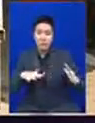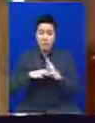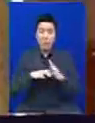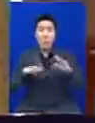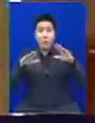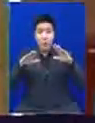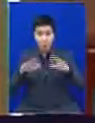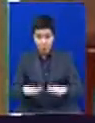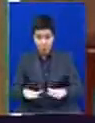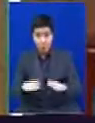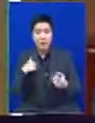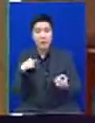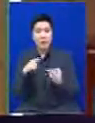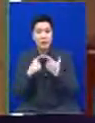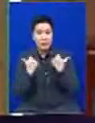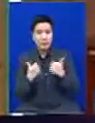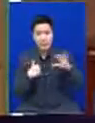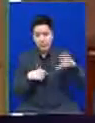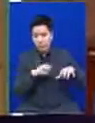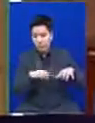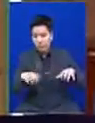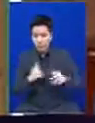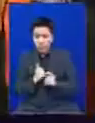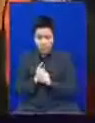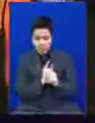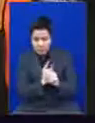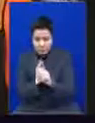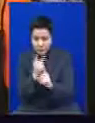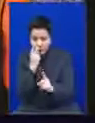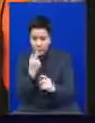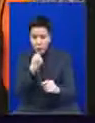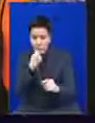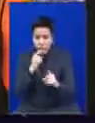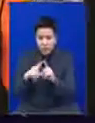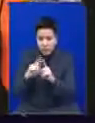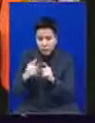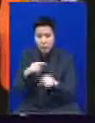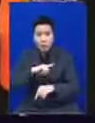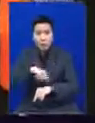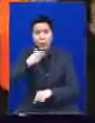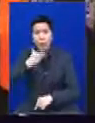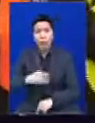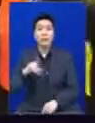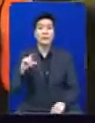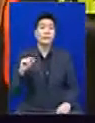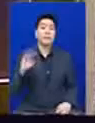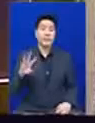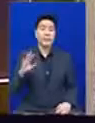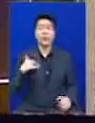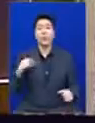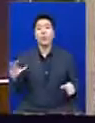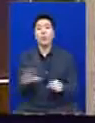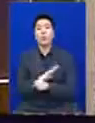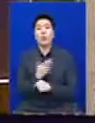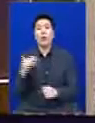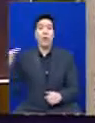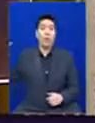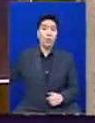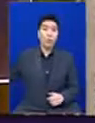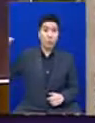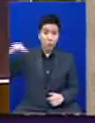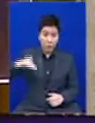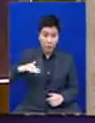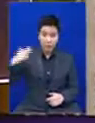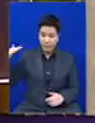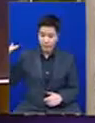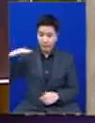ตุทางถนนซึ่งจะมีหน่วยเคลื่อนที่นะคะติดตามสถานการณ์จราจรตลอด24ชั่วโมงครอบคลุมตั้งแต่ลงโทเวมาเลยนะคะจน